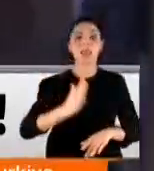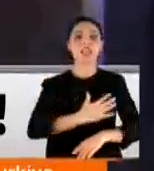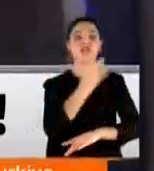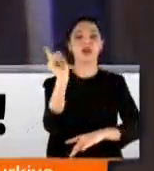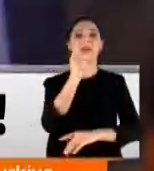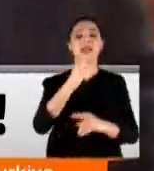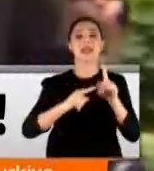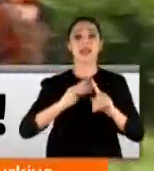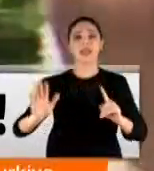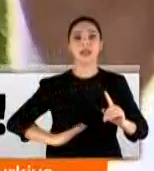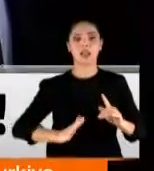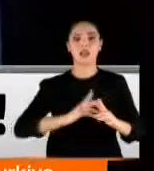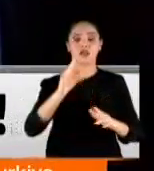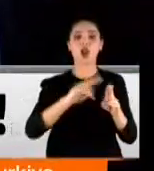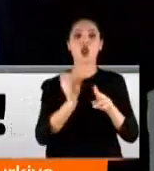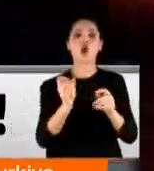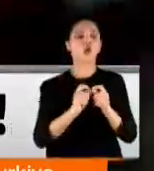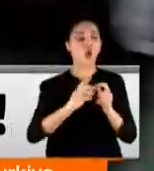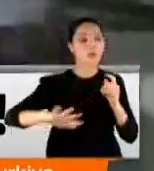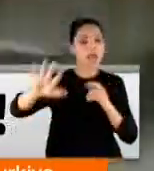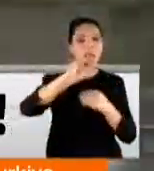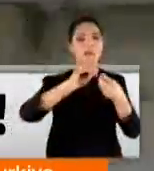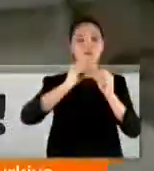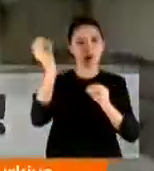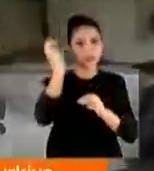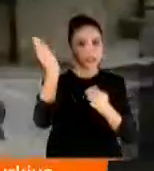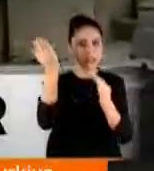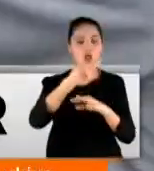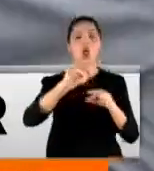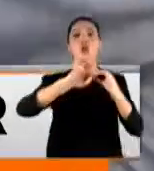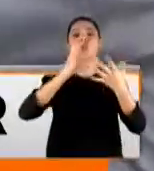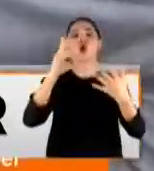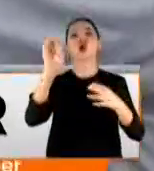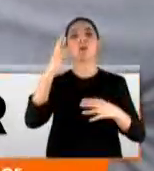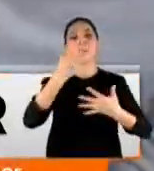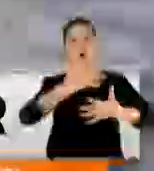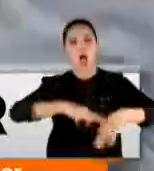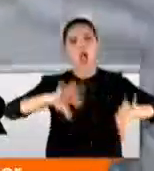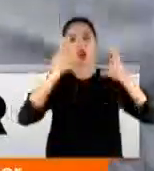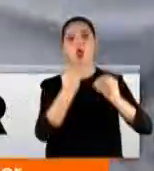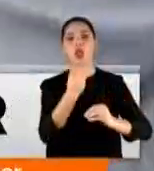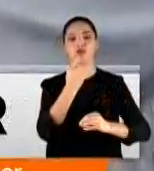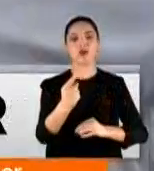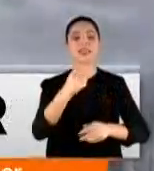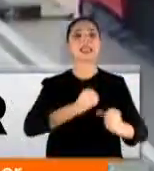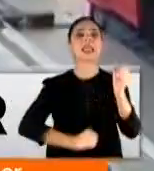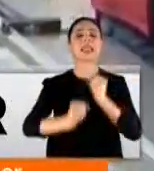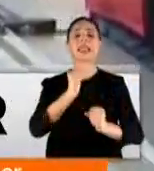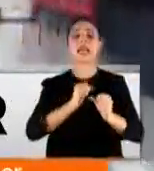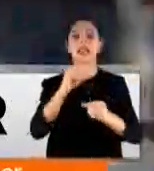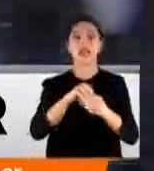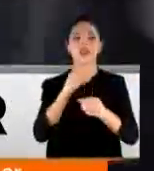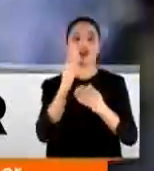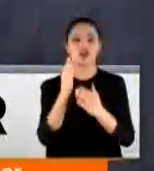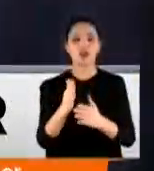lideri Kılıçdaroğlu, KOBİ'lerin sıkıntılarını dinledikten sonra bir çözüm raporu hazırlanacağını belirtti. Sanayiciler için daralan